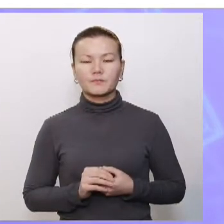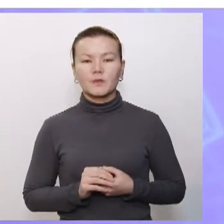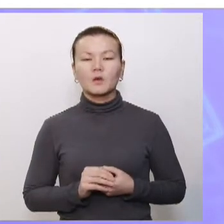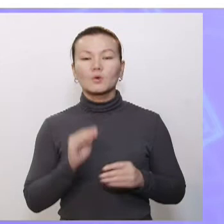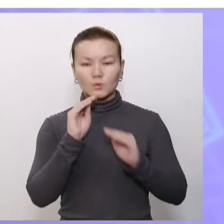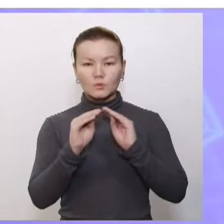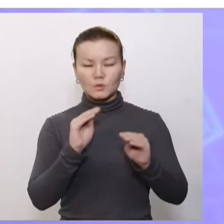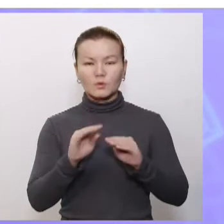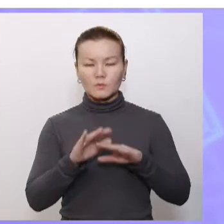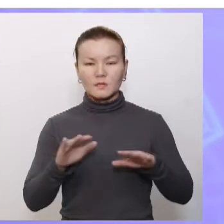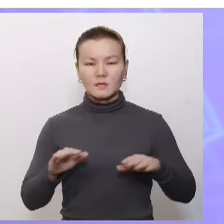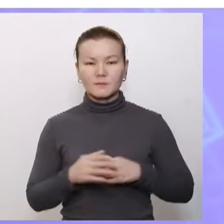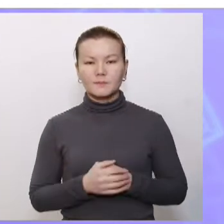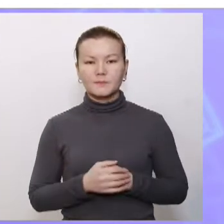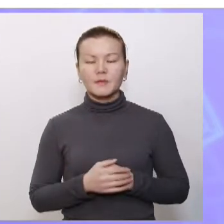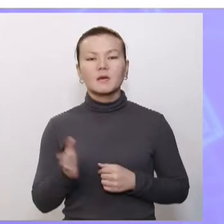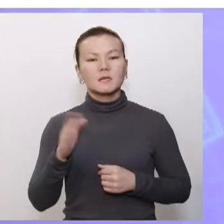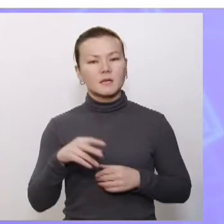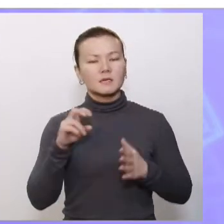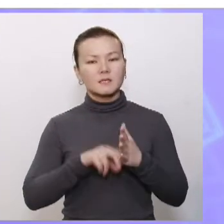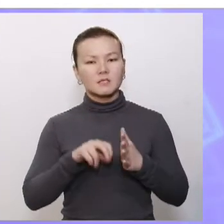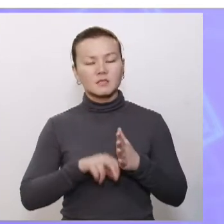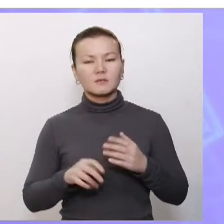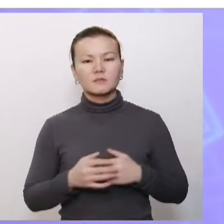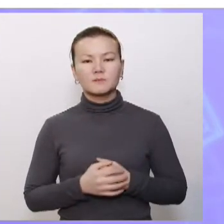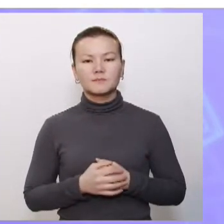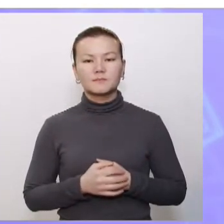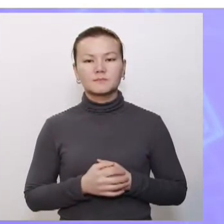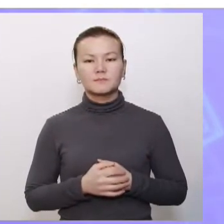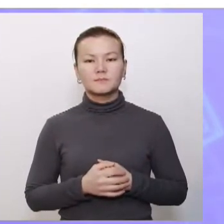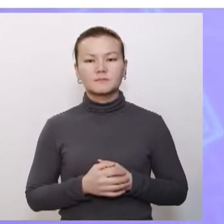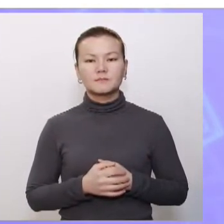Түздүңөрбү балдар? Келгиле текшерели.